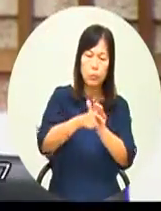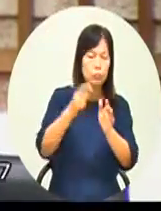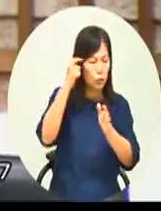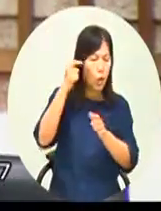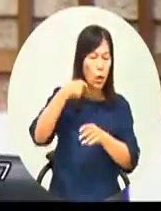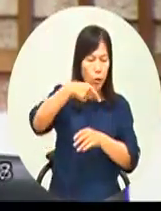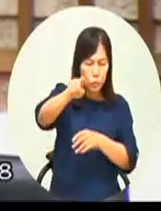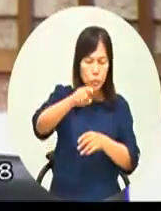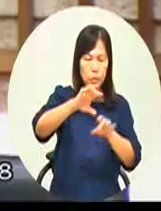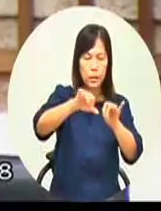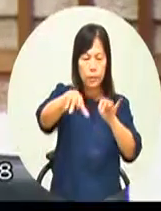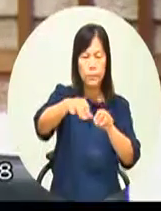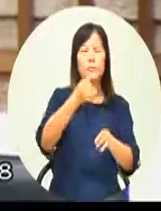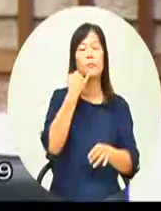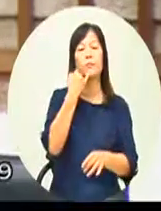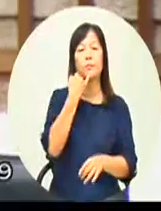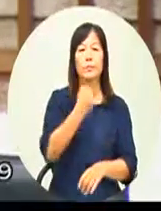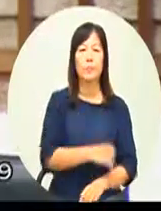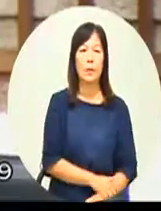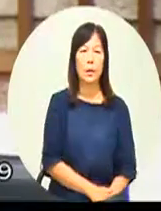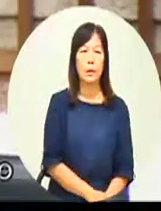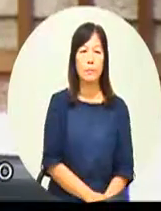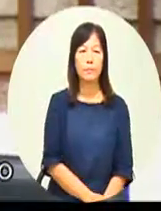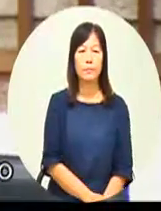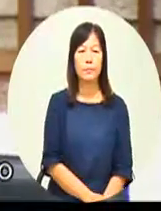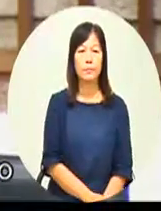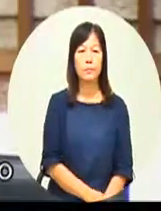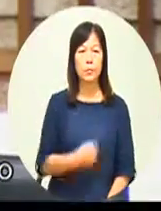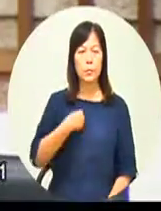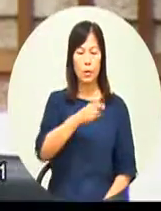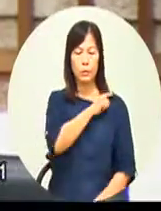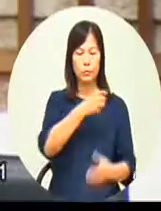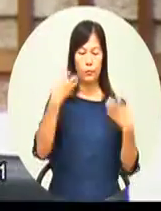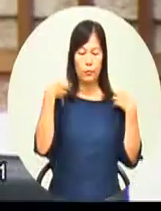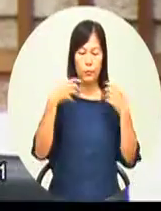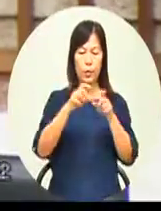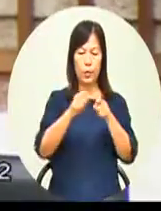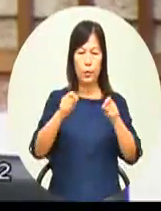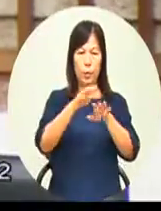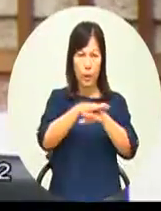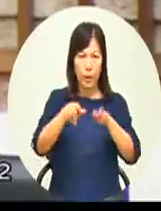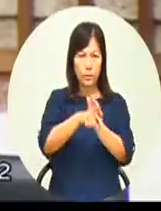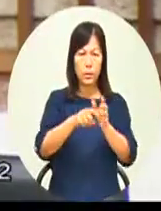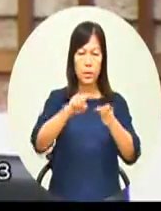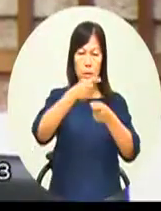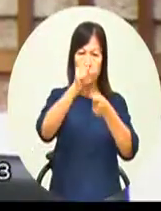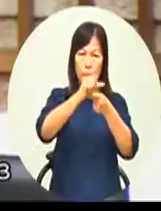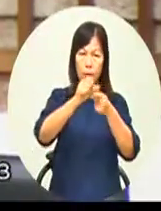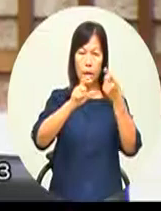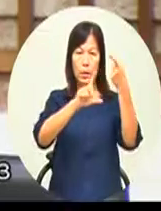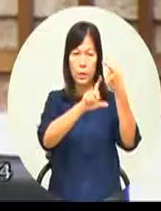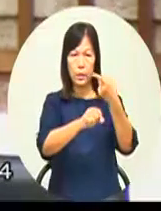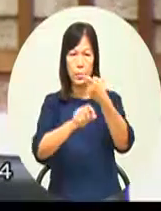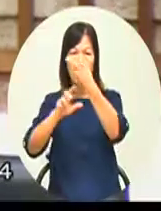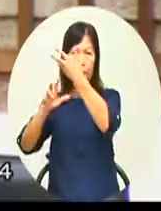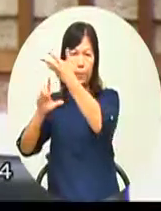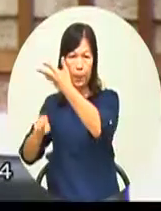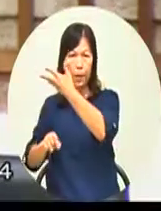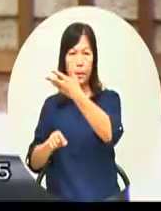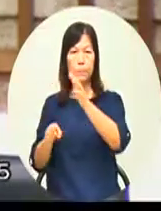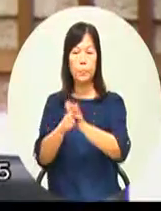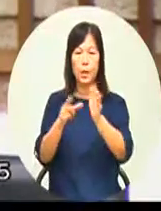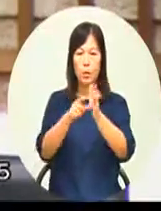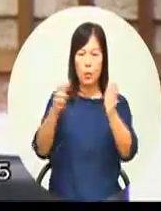去的地点。就我选区永安为例，在2015年的1月到8月哈，短